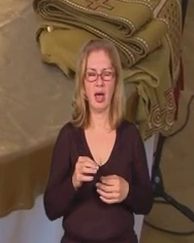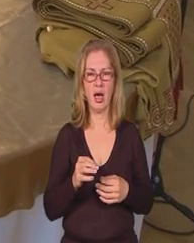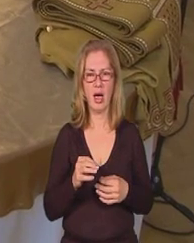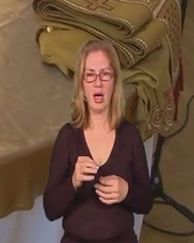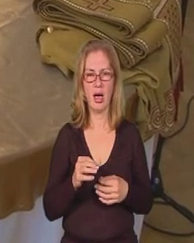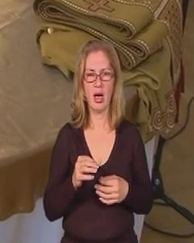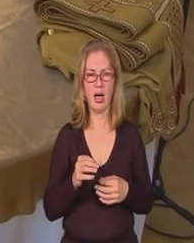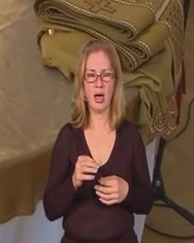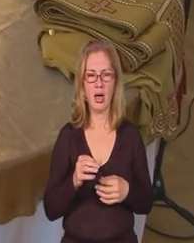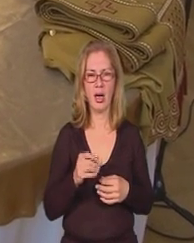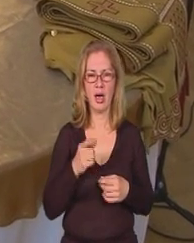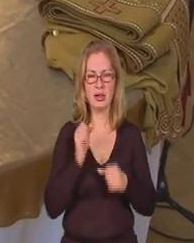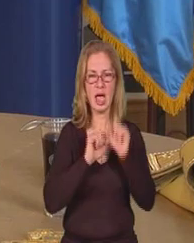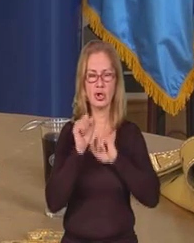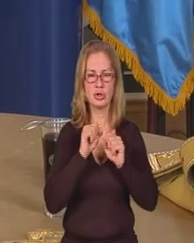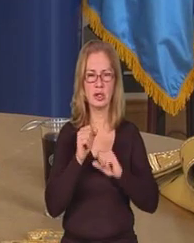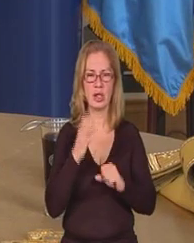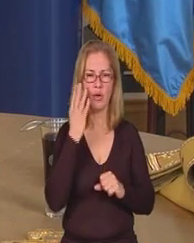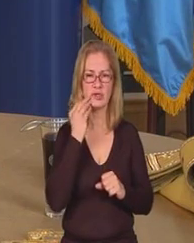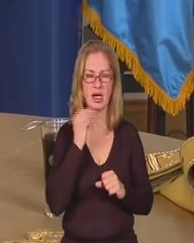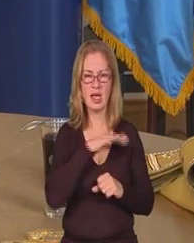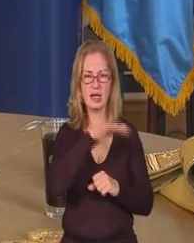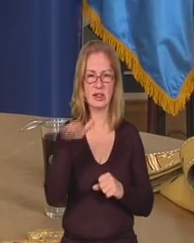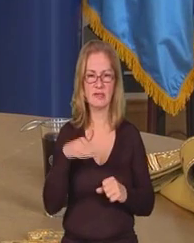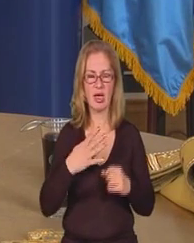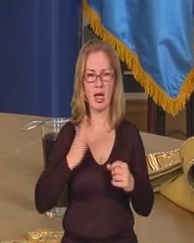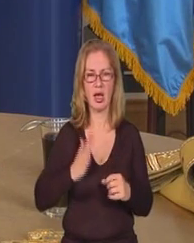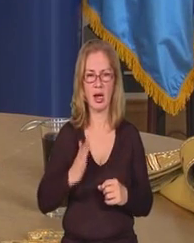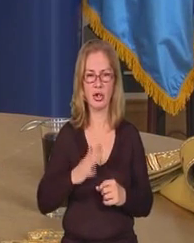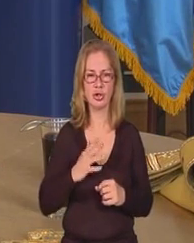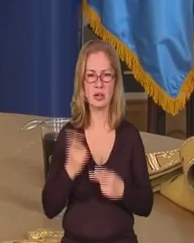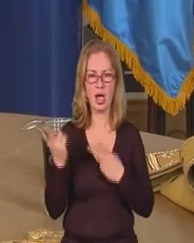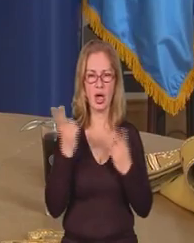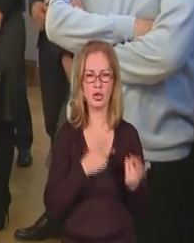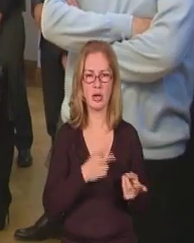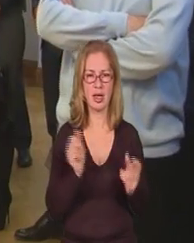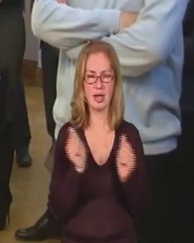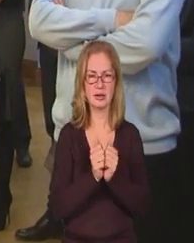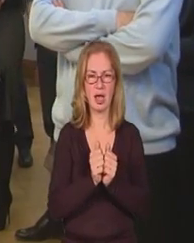odnosno Sveti Georgije zaštitnik Novog Sada i svih građana, je doneta